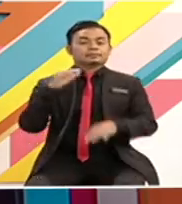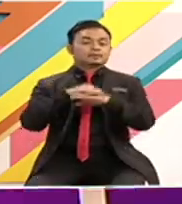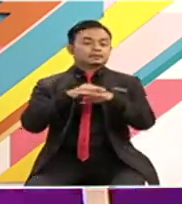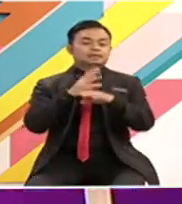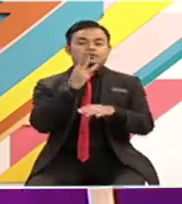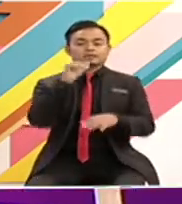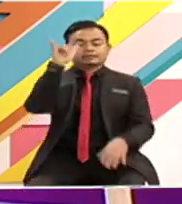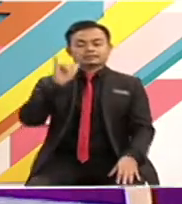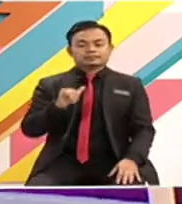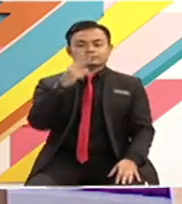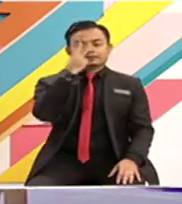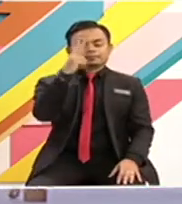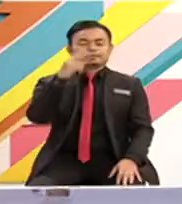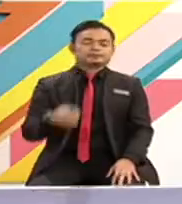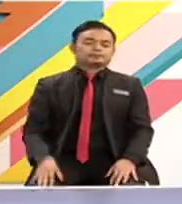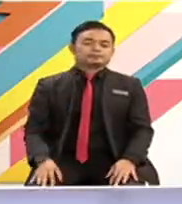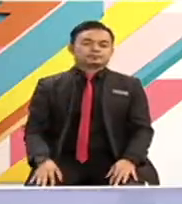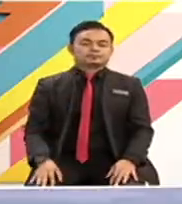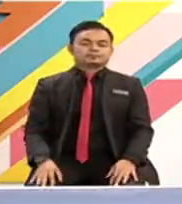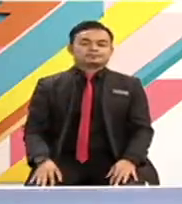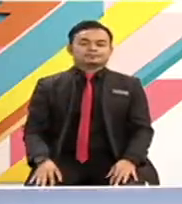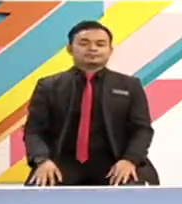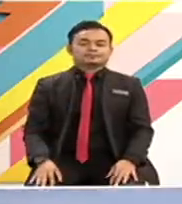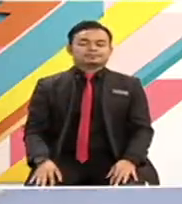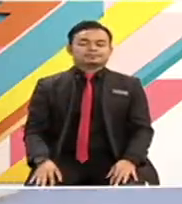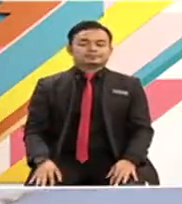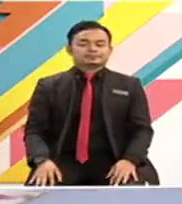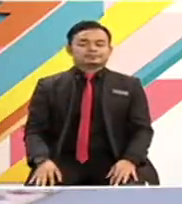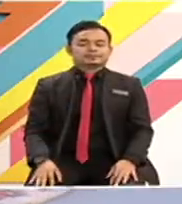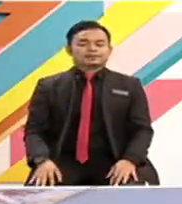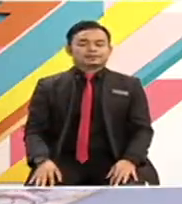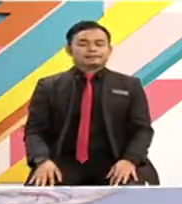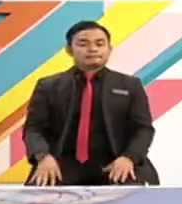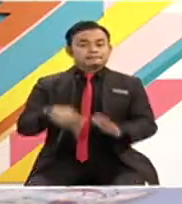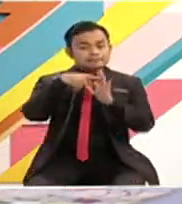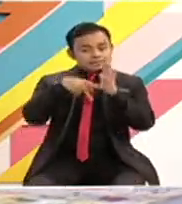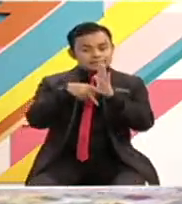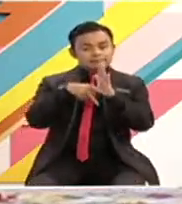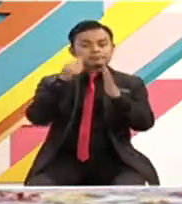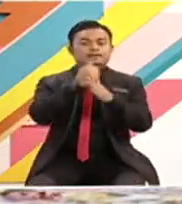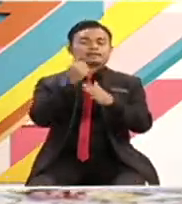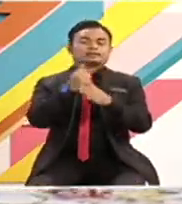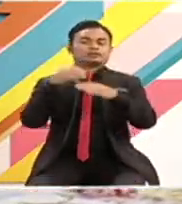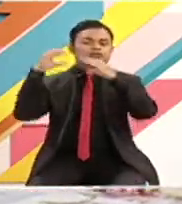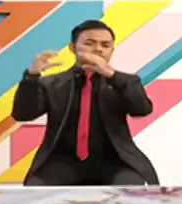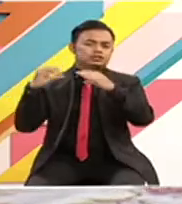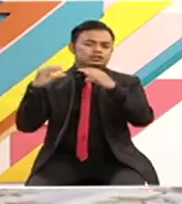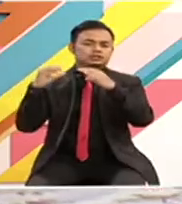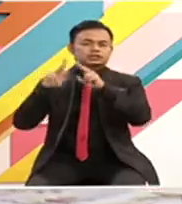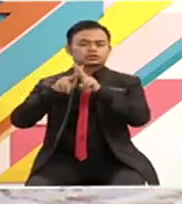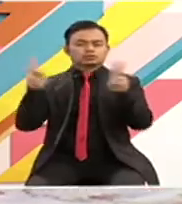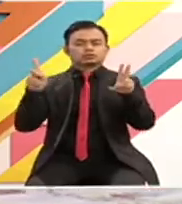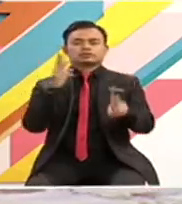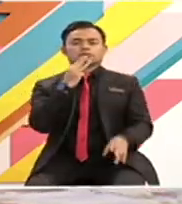ini Timur yang mana warna menonjol disitulah ada I appreciate ataupun ciri kontra warna itu dari segi warna